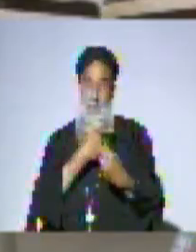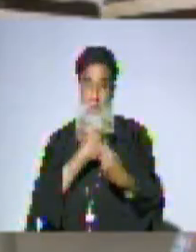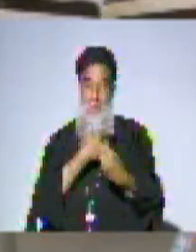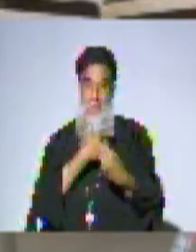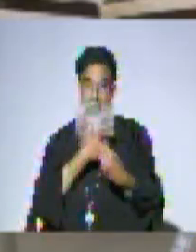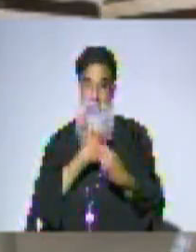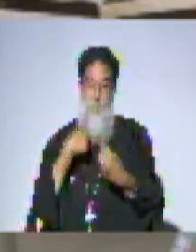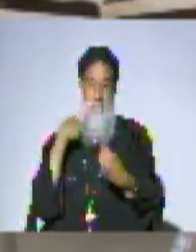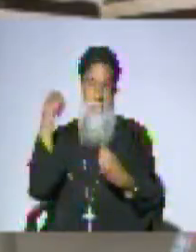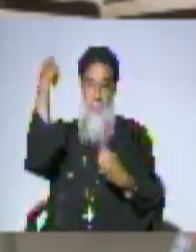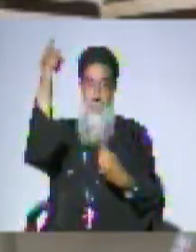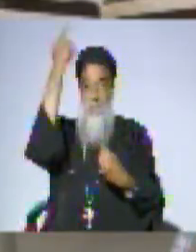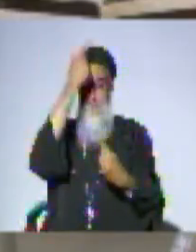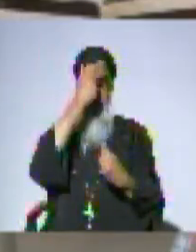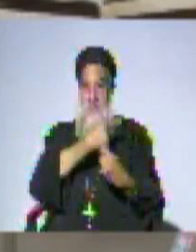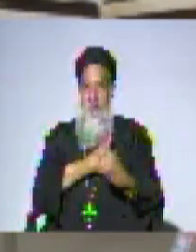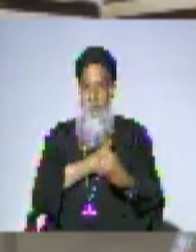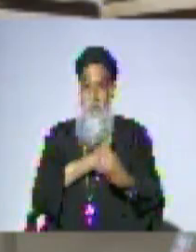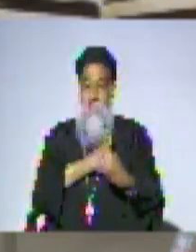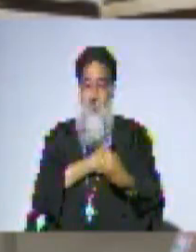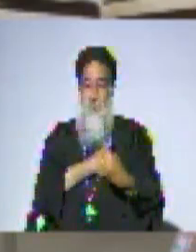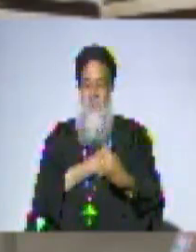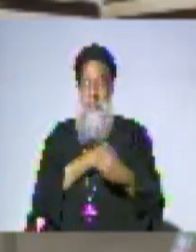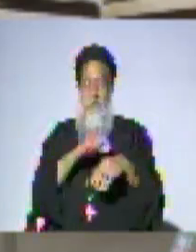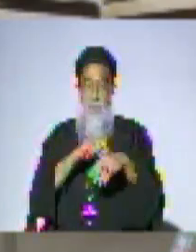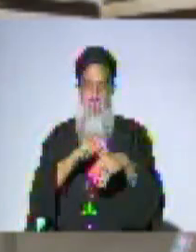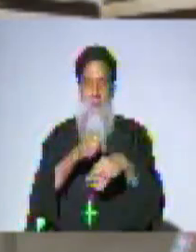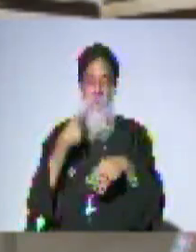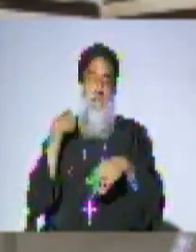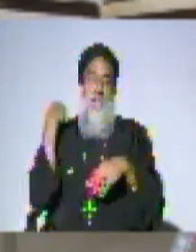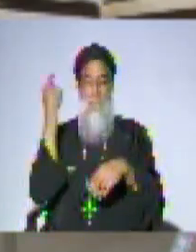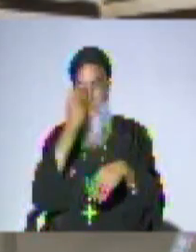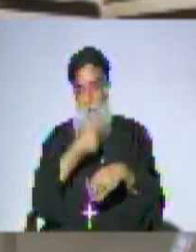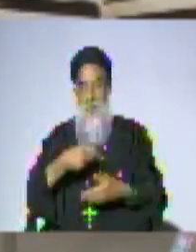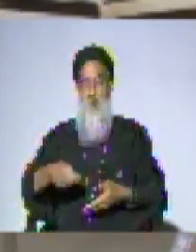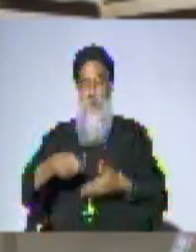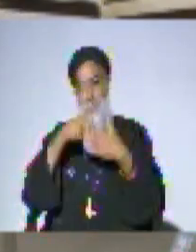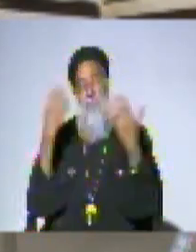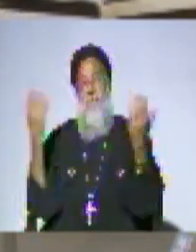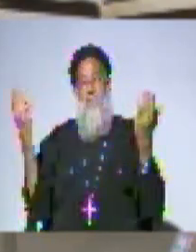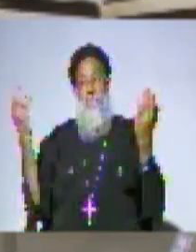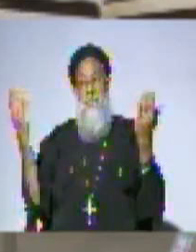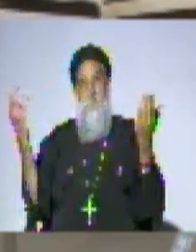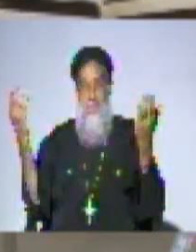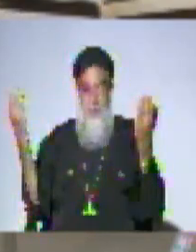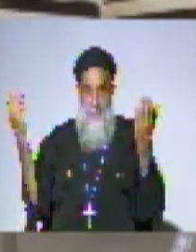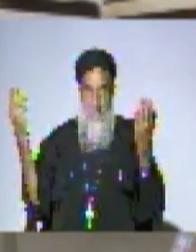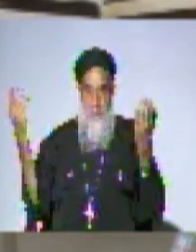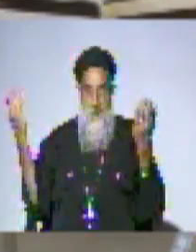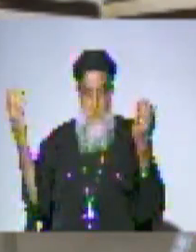صفة القداسة يعني، لأن اسمه قداس ما قلنا في الأول،